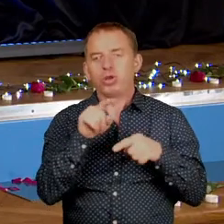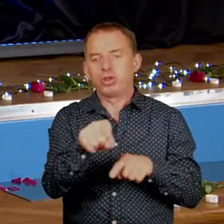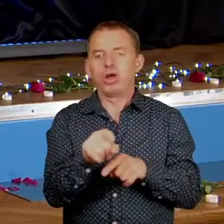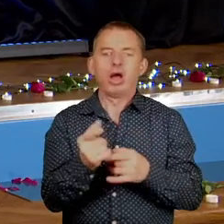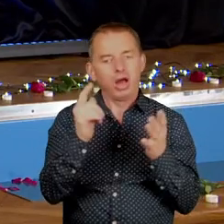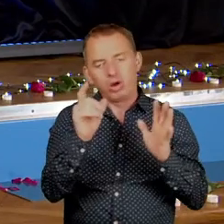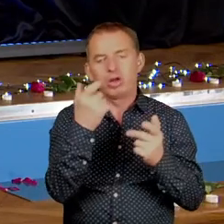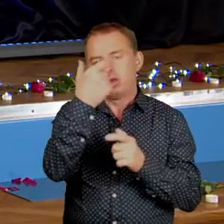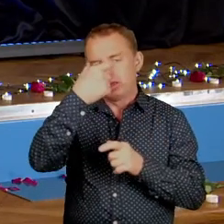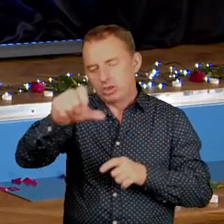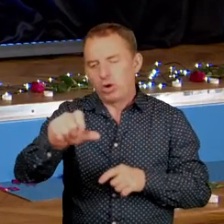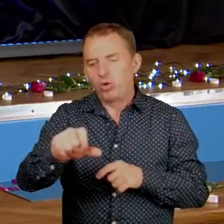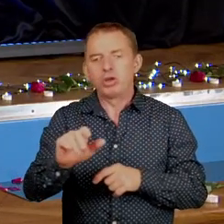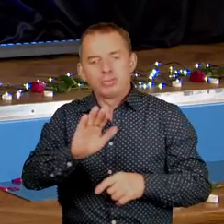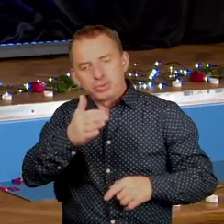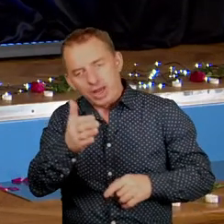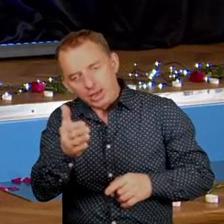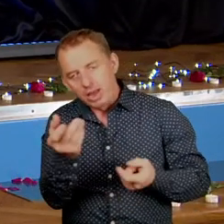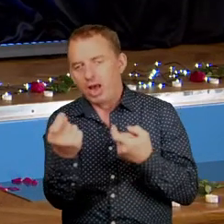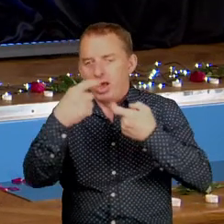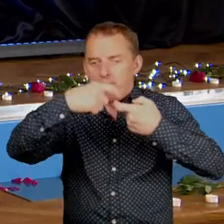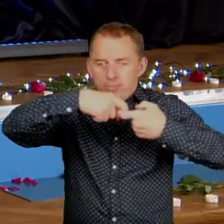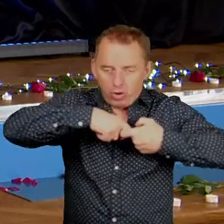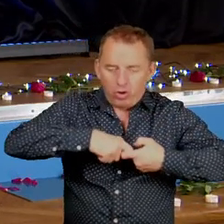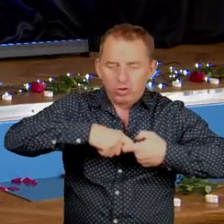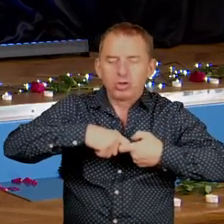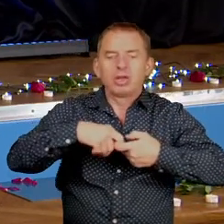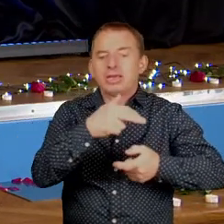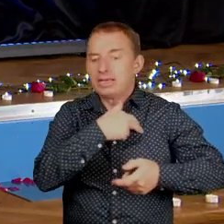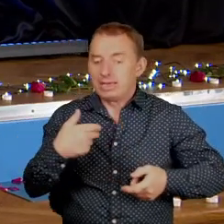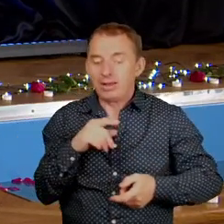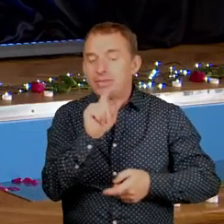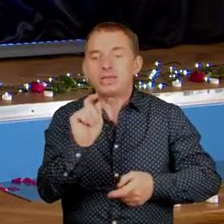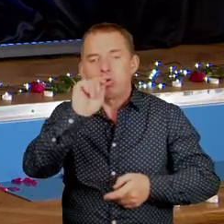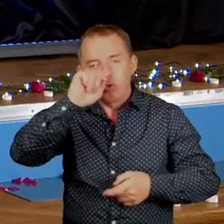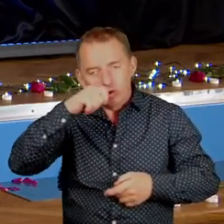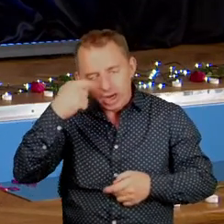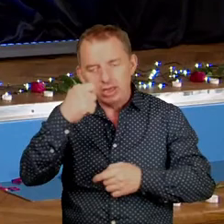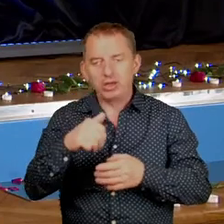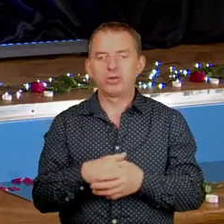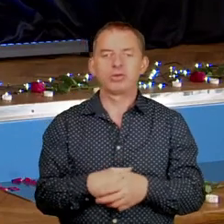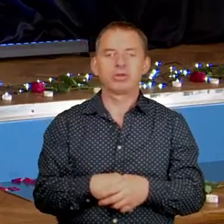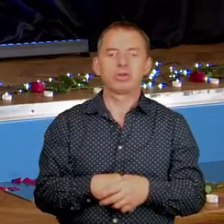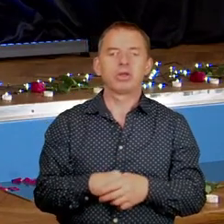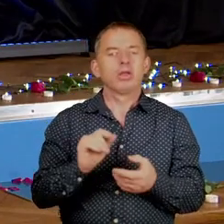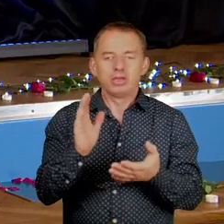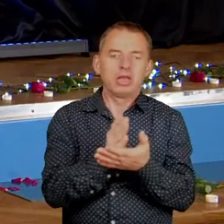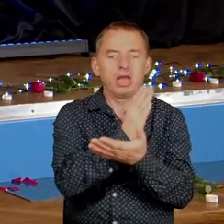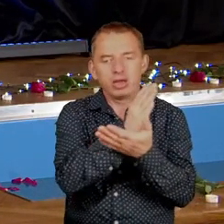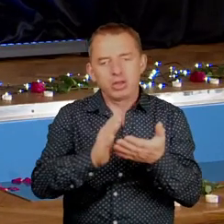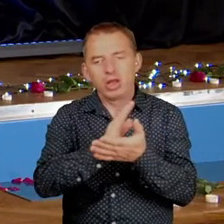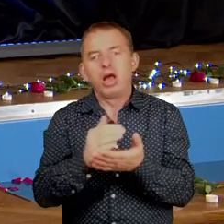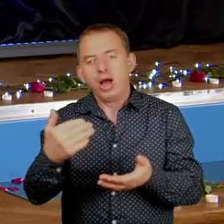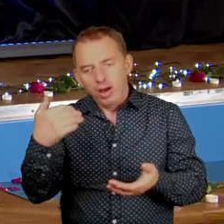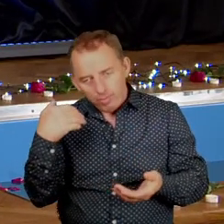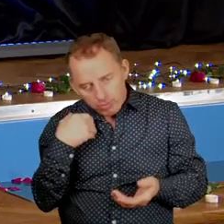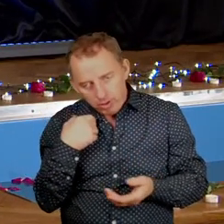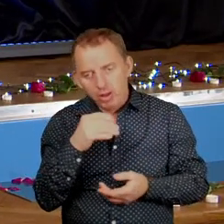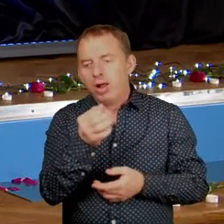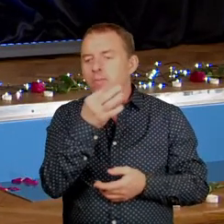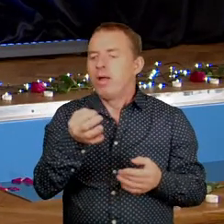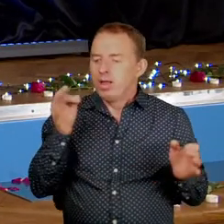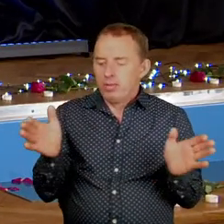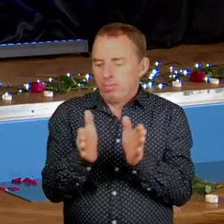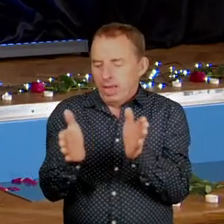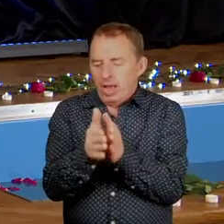około 100 urządzeń połączyło się z nami z Ukrainy. Some of them are in small groups. Niektórzy byli właśnie w takich małych grupach.